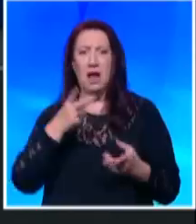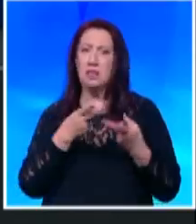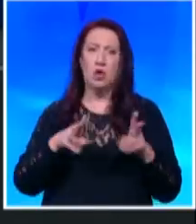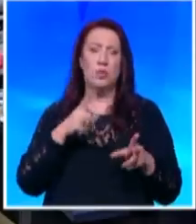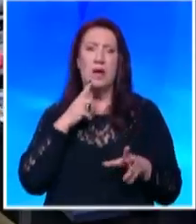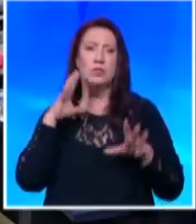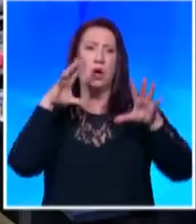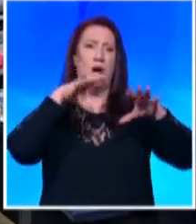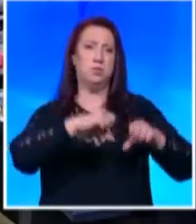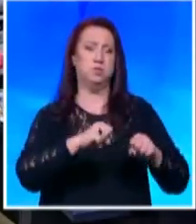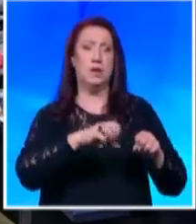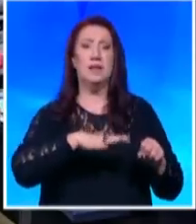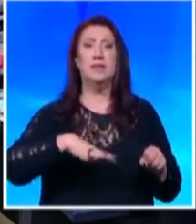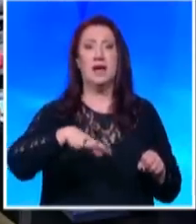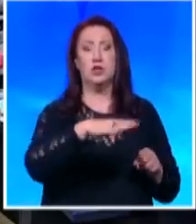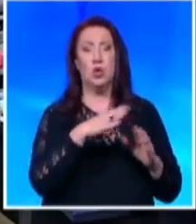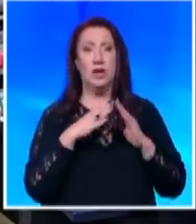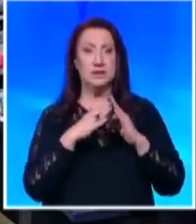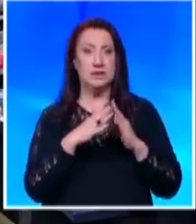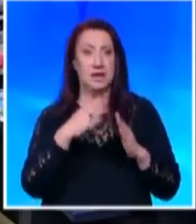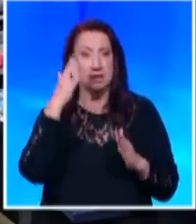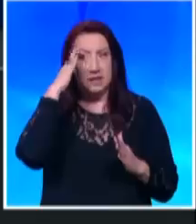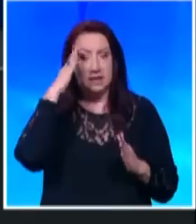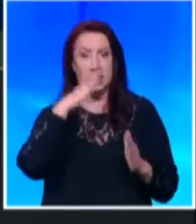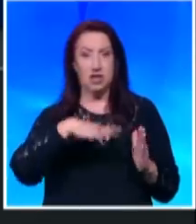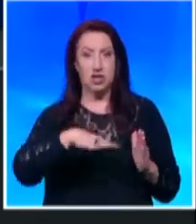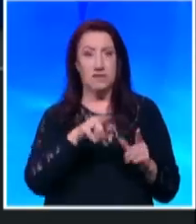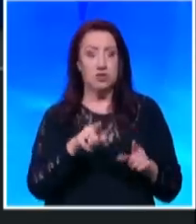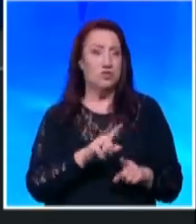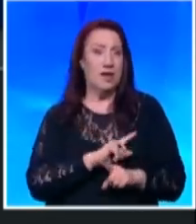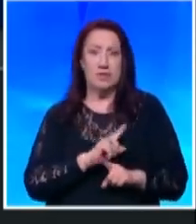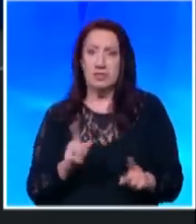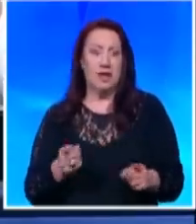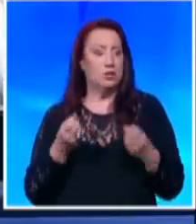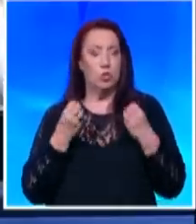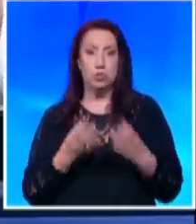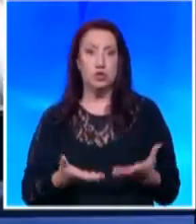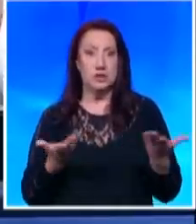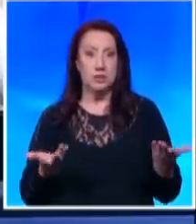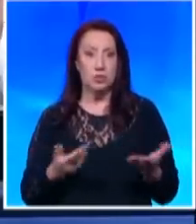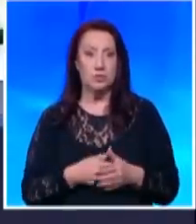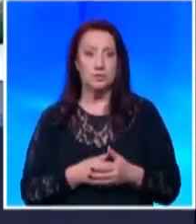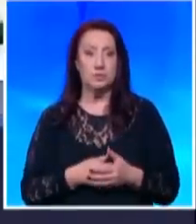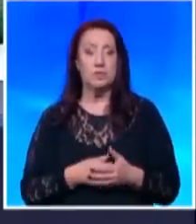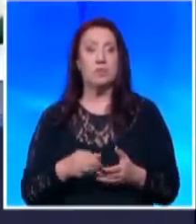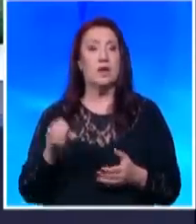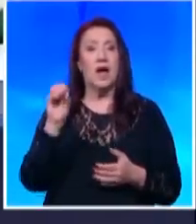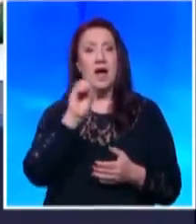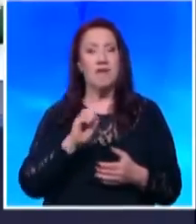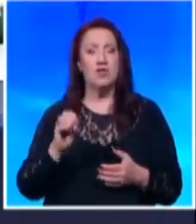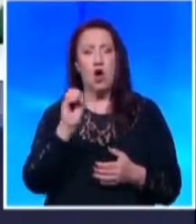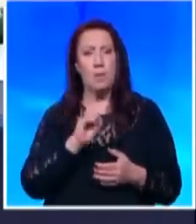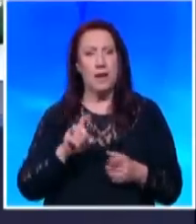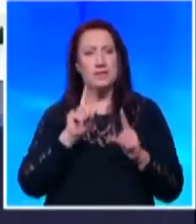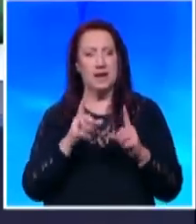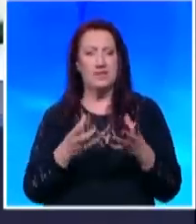съседна държава. Това е категорично недопустимо. Европа трябва да взима с мнозинство решенията